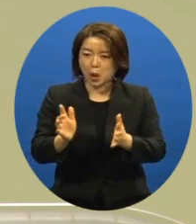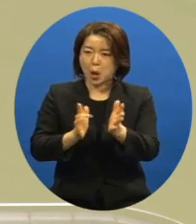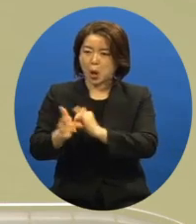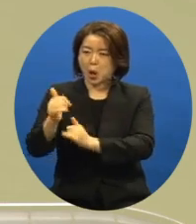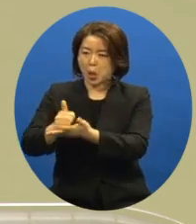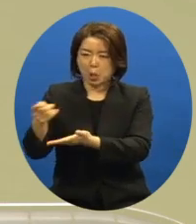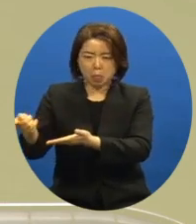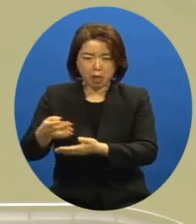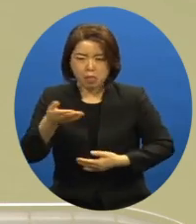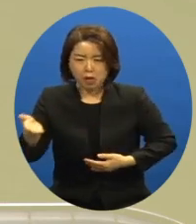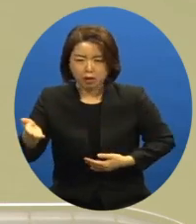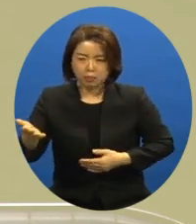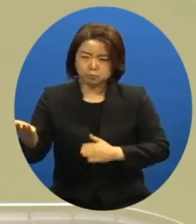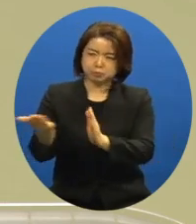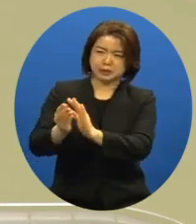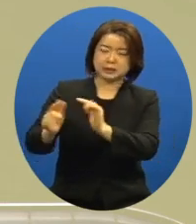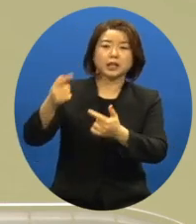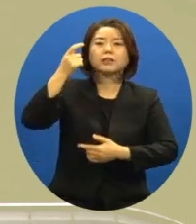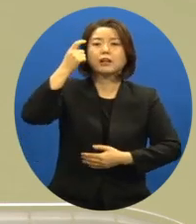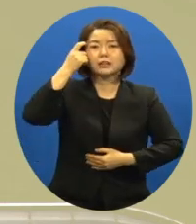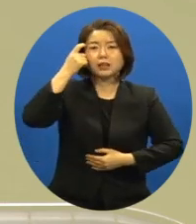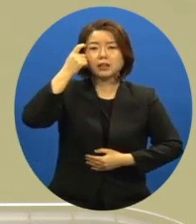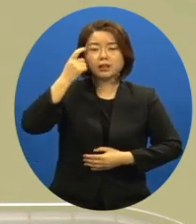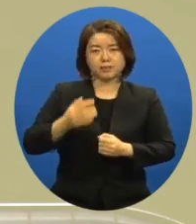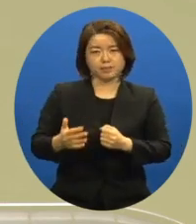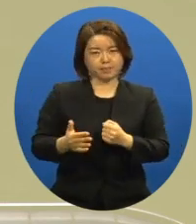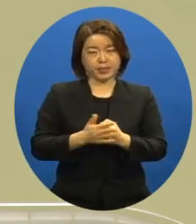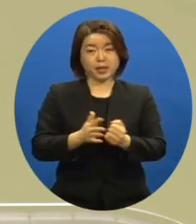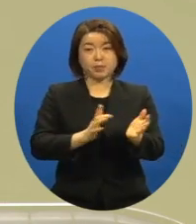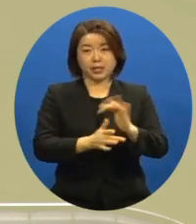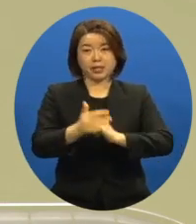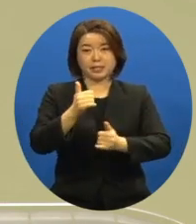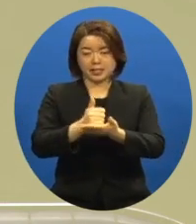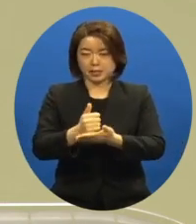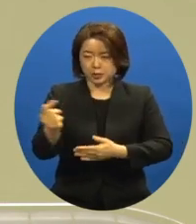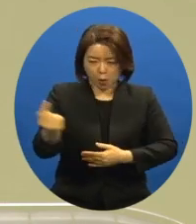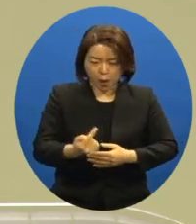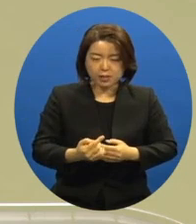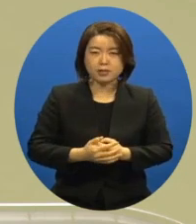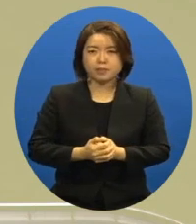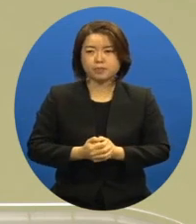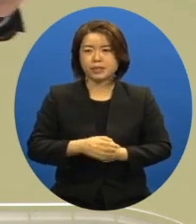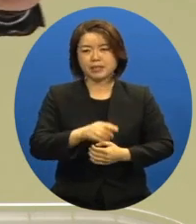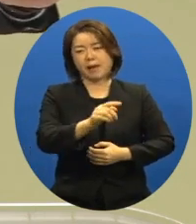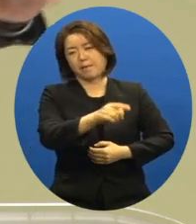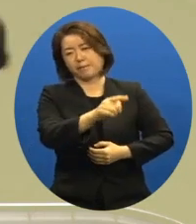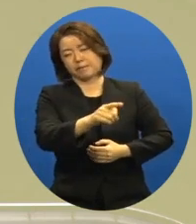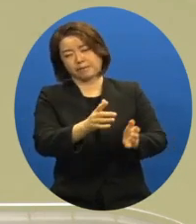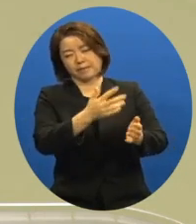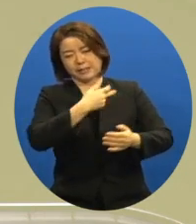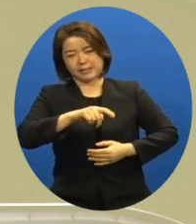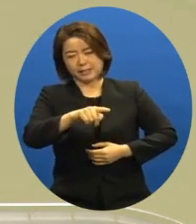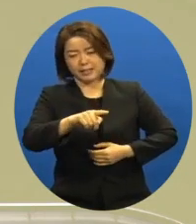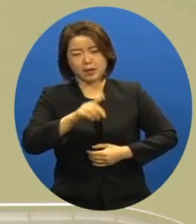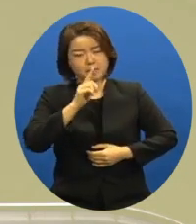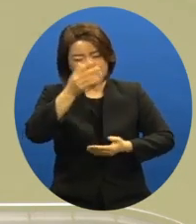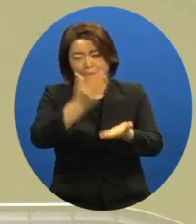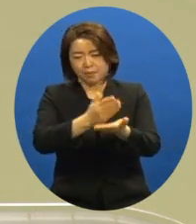그들에게는 정말 마땅치가 않았습니다. 그래서 그들이 예수님께 나와서 제자들 제발 좀 그만하게